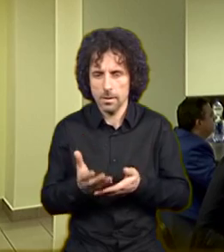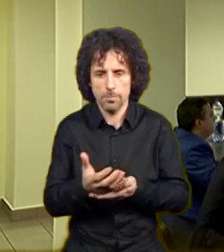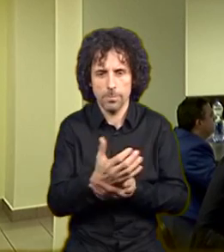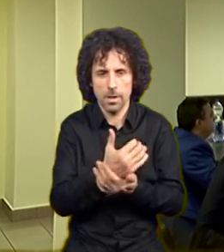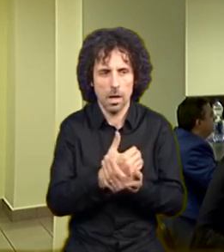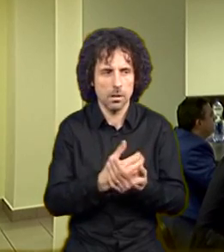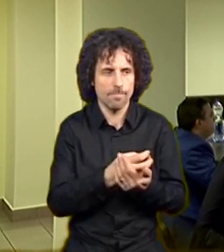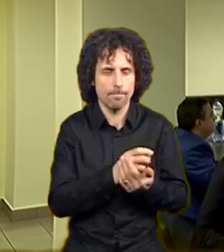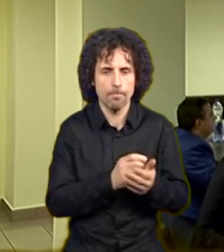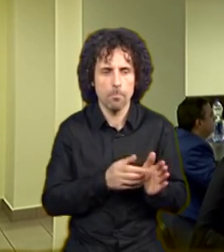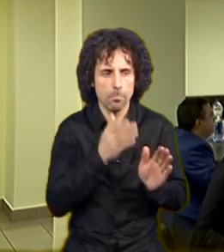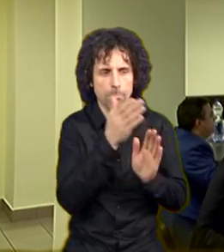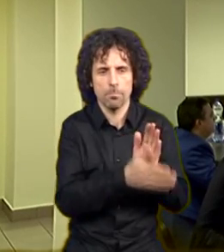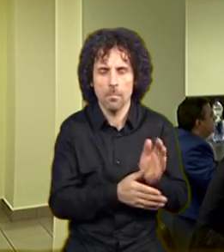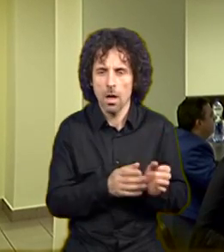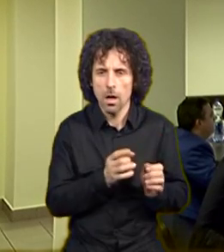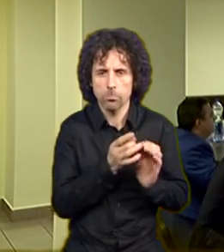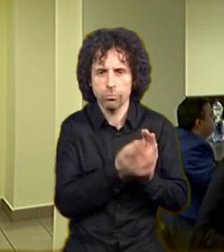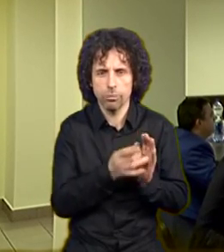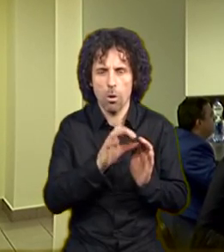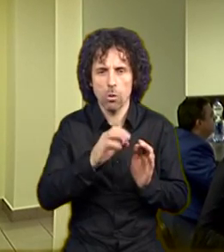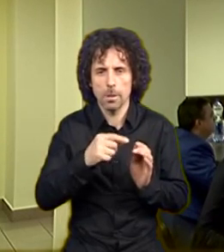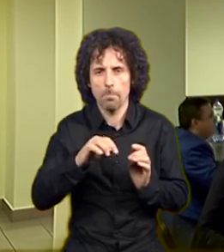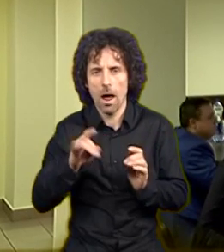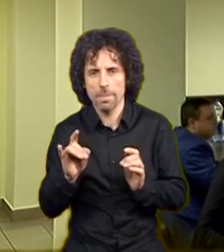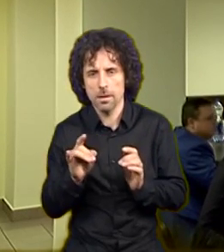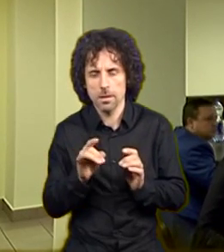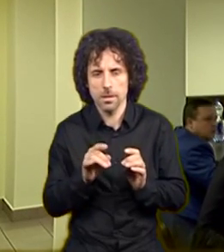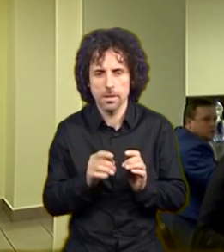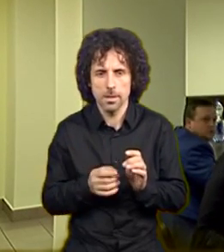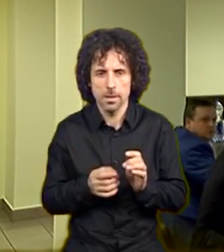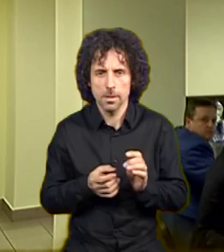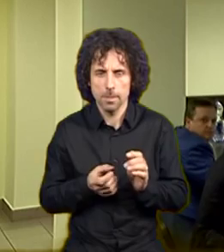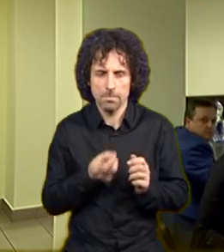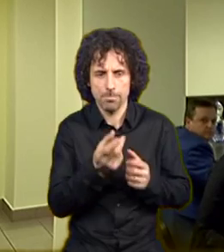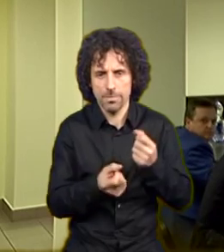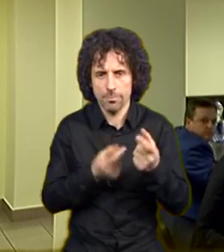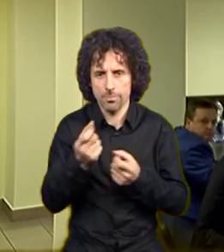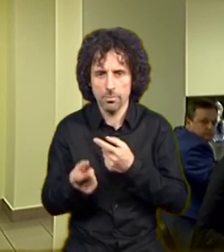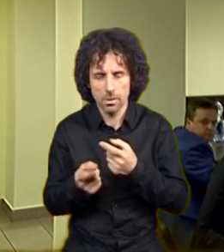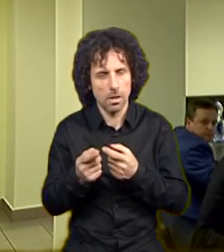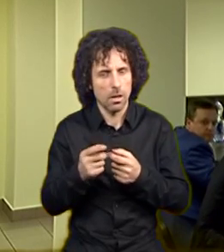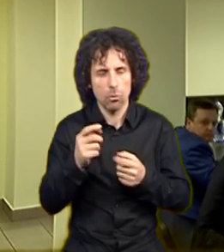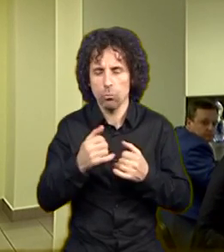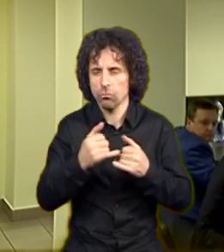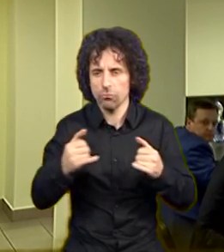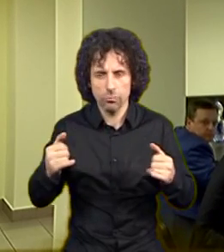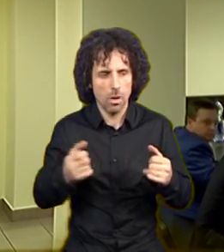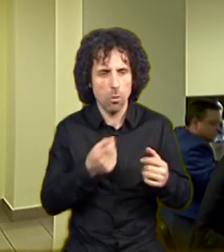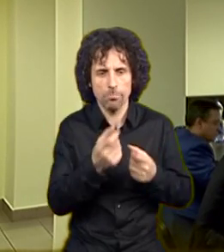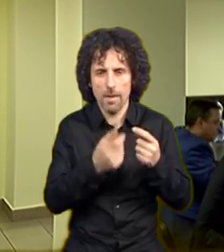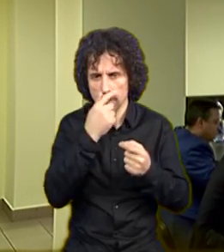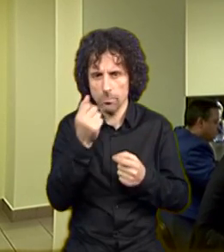ze składowaniem odpadów, różnego rzeczy związanych na przykład z meteorologicznymi zdarzeniami, czy